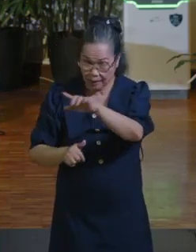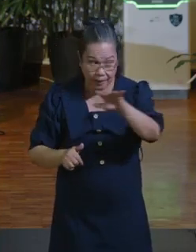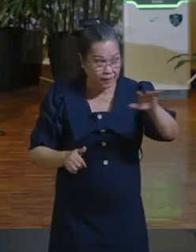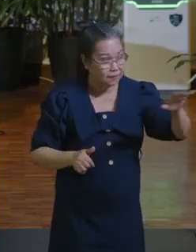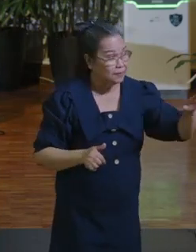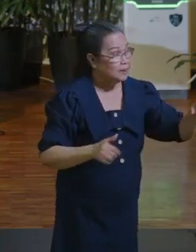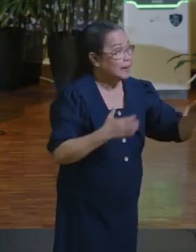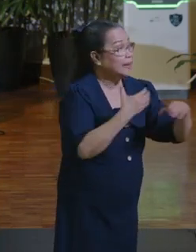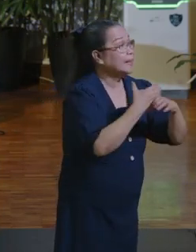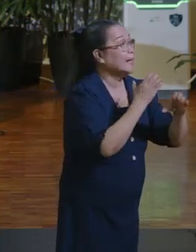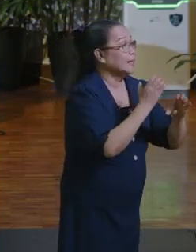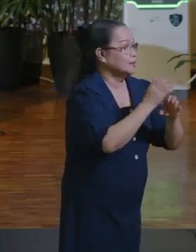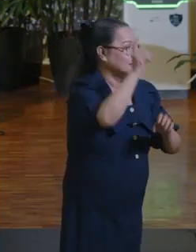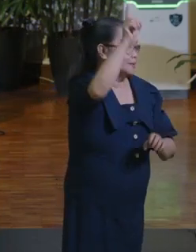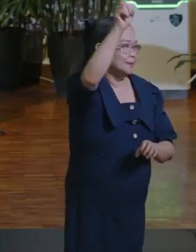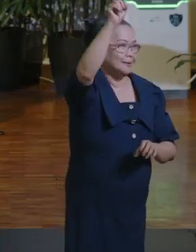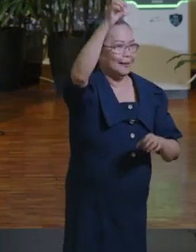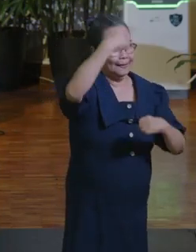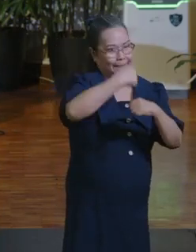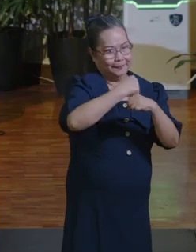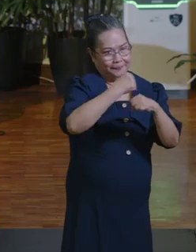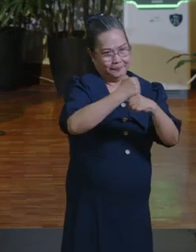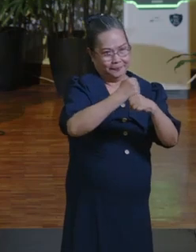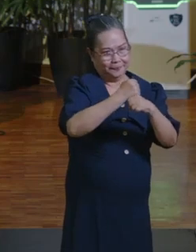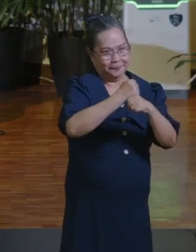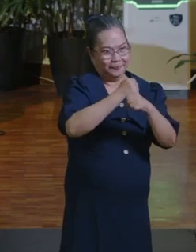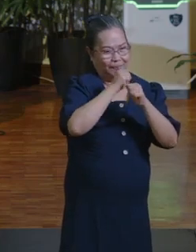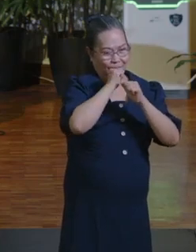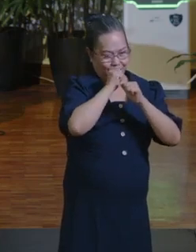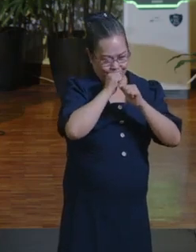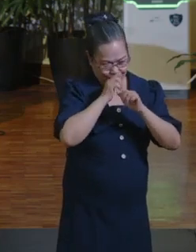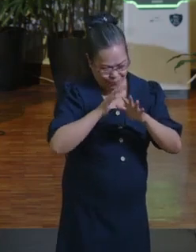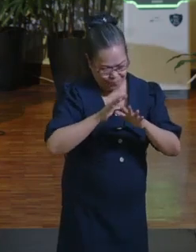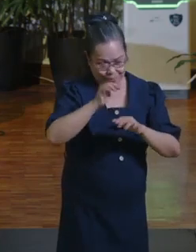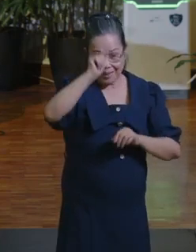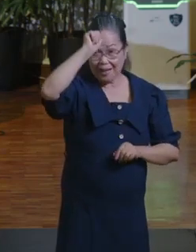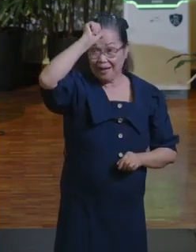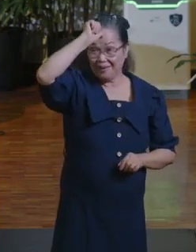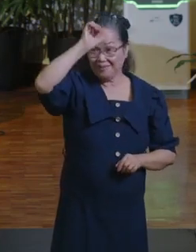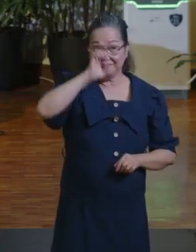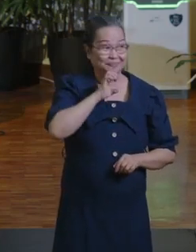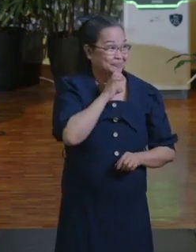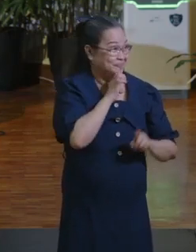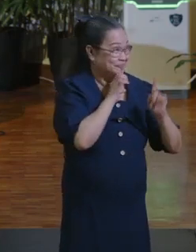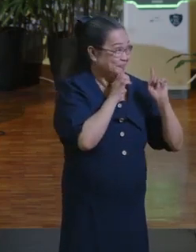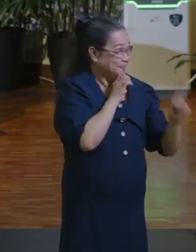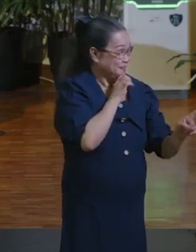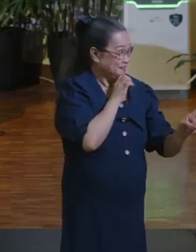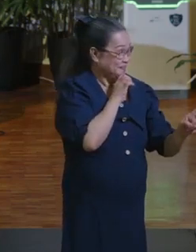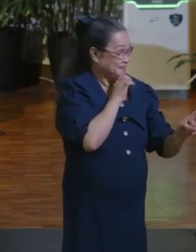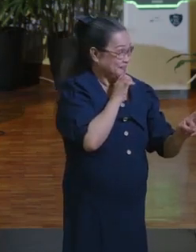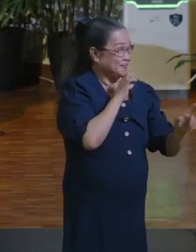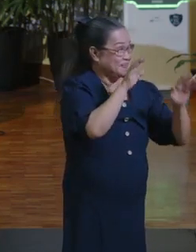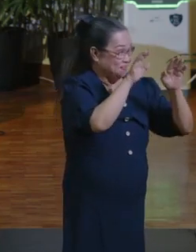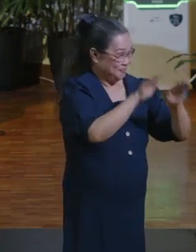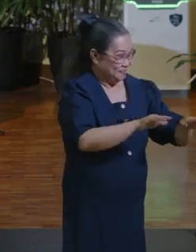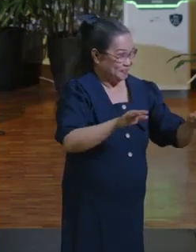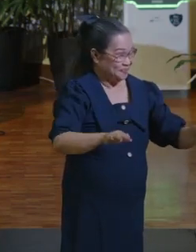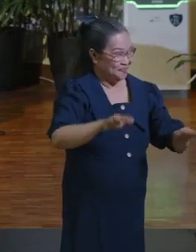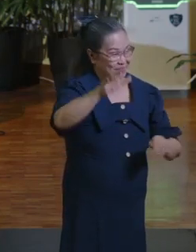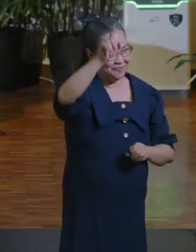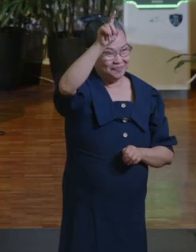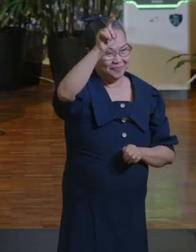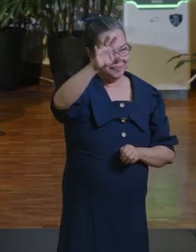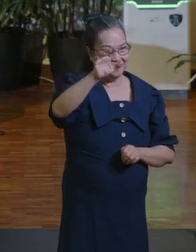by creation. By creation. Lahat po tayo ay kanyang nilalang, datapwat tayo ay kanyang mga anak. Sabi sa